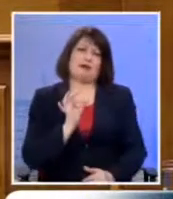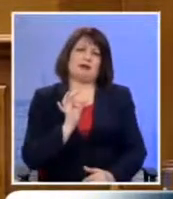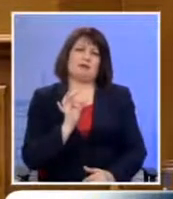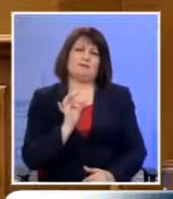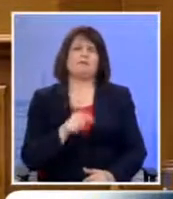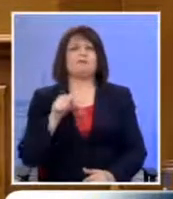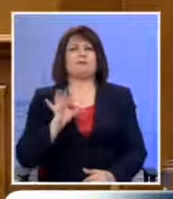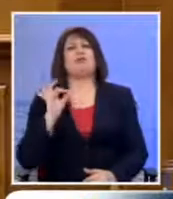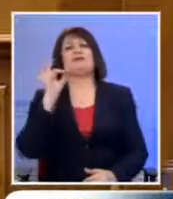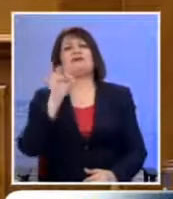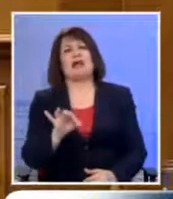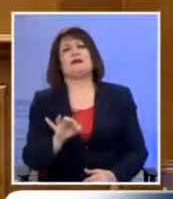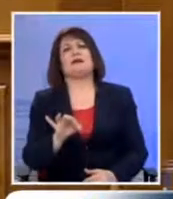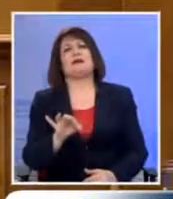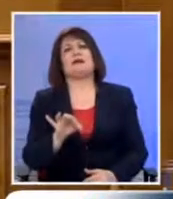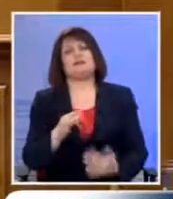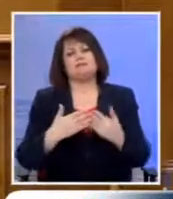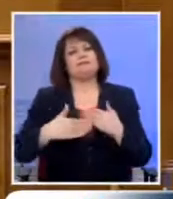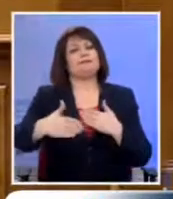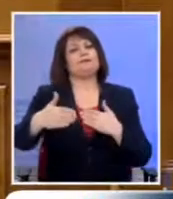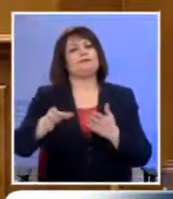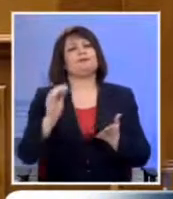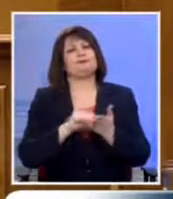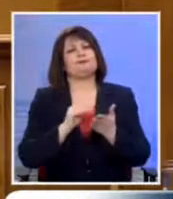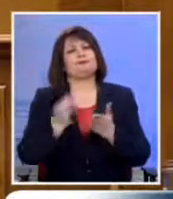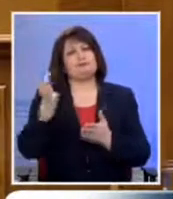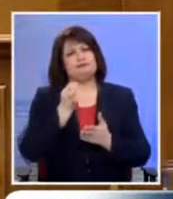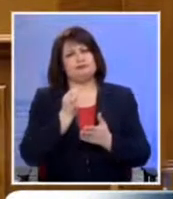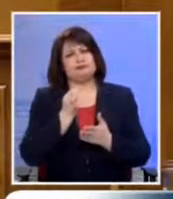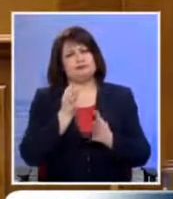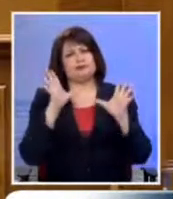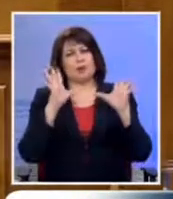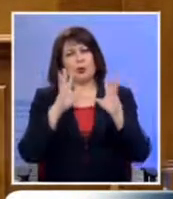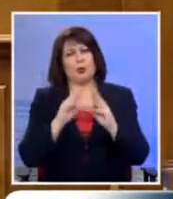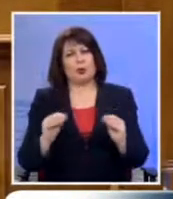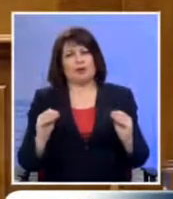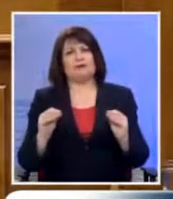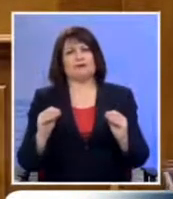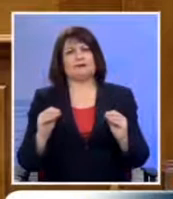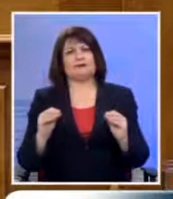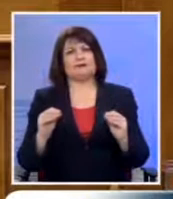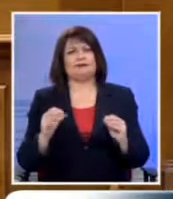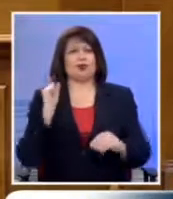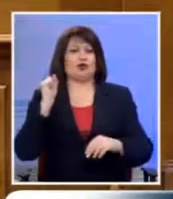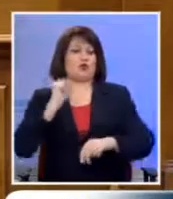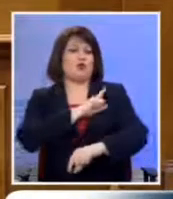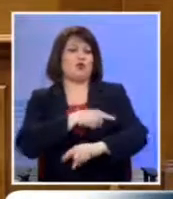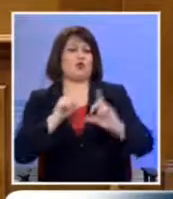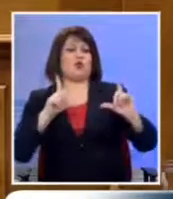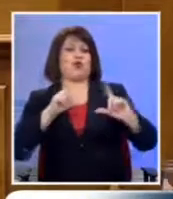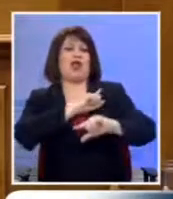Και φτάσαμε σε αυτό που ζήσαμε μετά. Επαναλαμβάνω, στο ξεφούσκωμα της περιβόητης ισχυρής Ελλάδας.